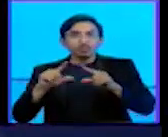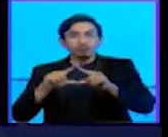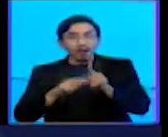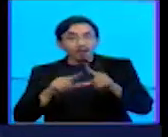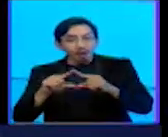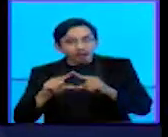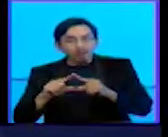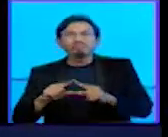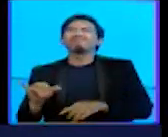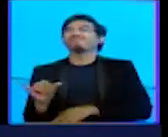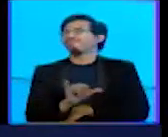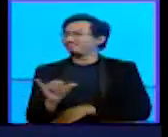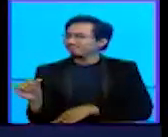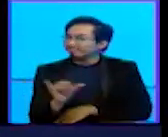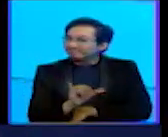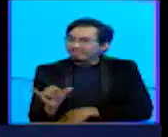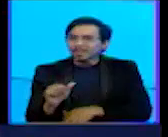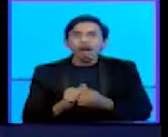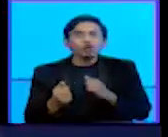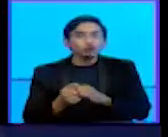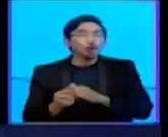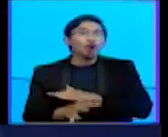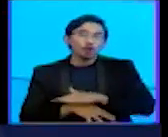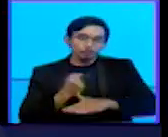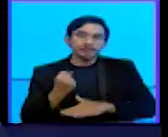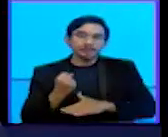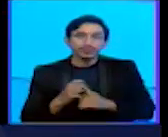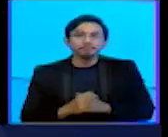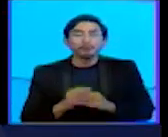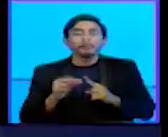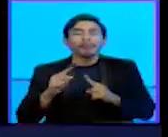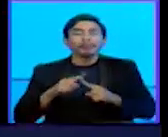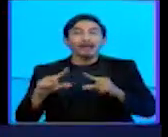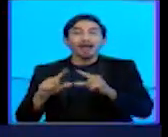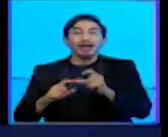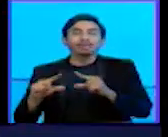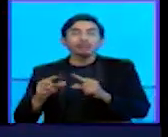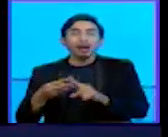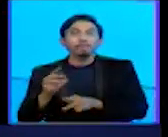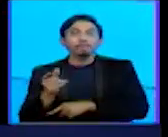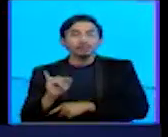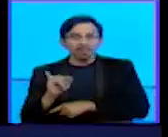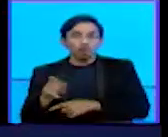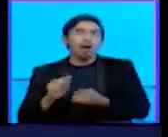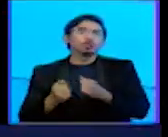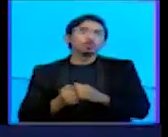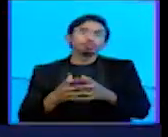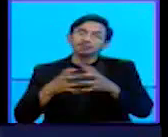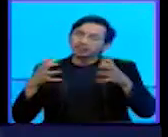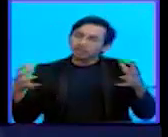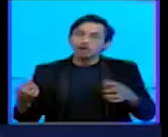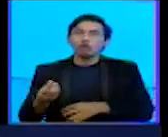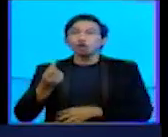untuk apa-apanya gitu. Jadi ini menjadikan Asabri ini menjadi kasusnya menjadi membesar karena ya kerugiannya juga lebih besar, cara-caranya